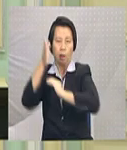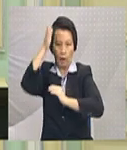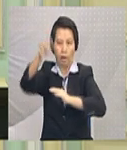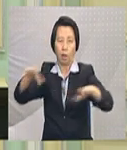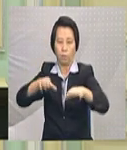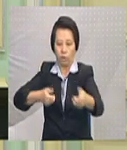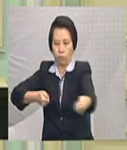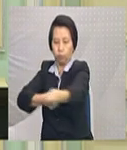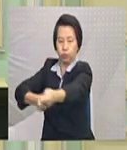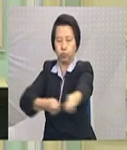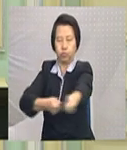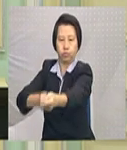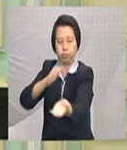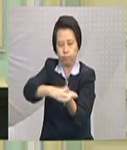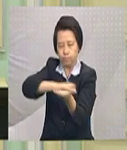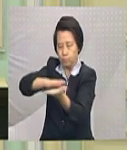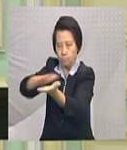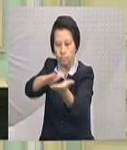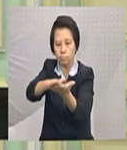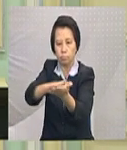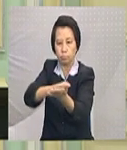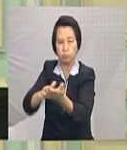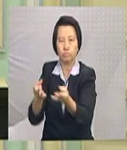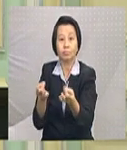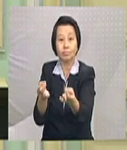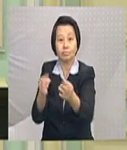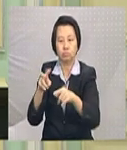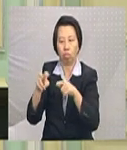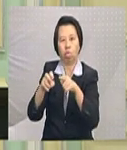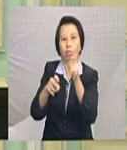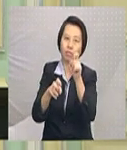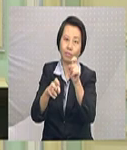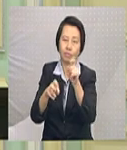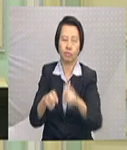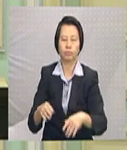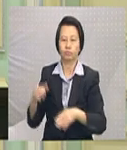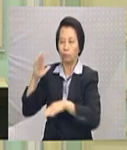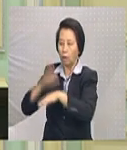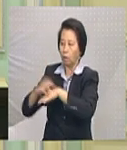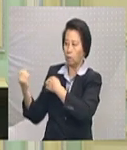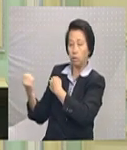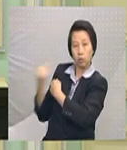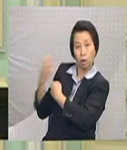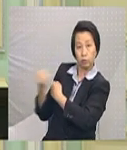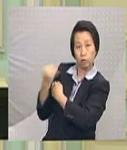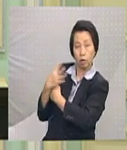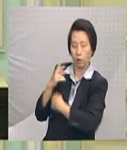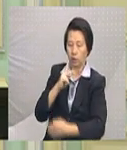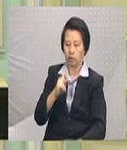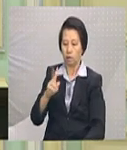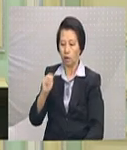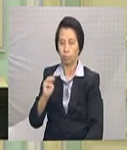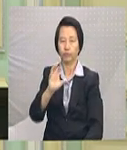cemar. Dan atas nasihat Kementerian Kesihatan Malaysia,